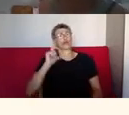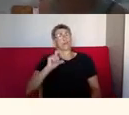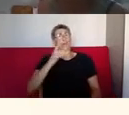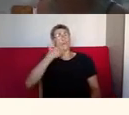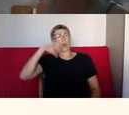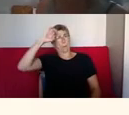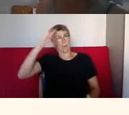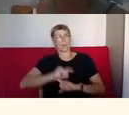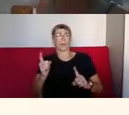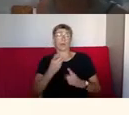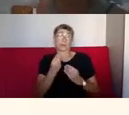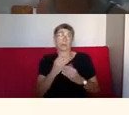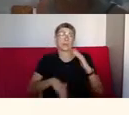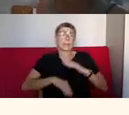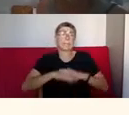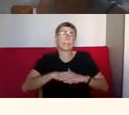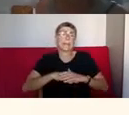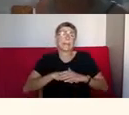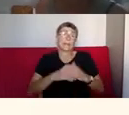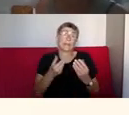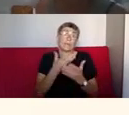limite également dans nos actions.